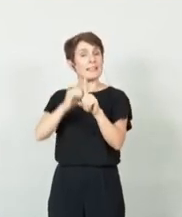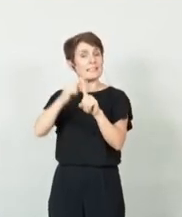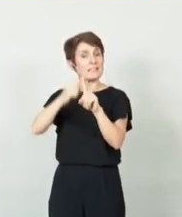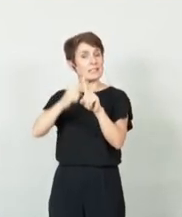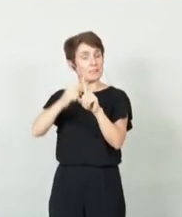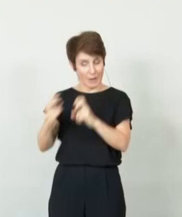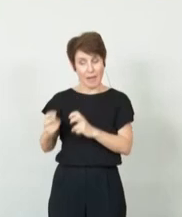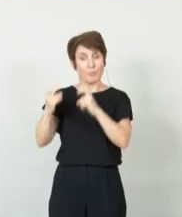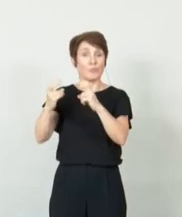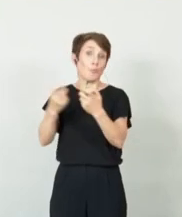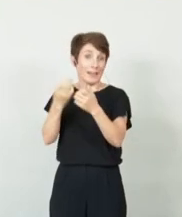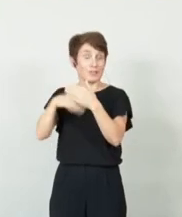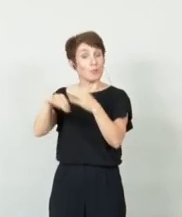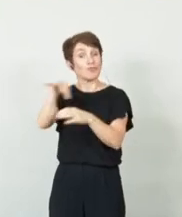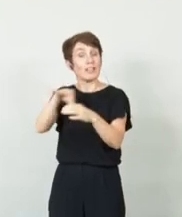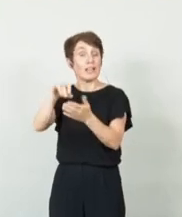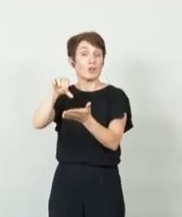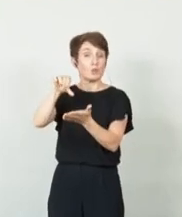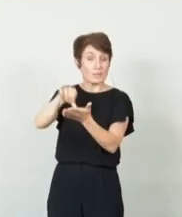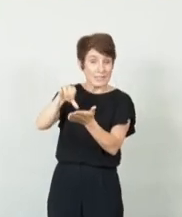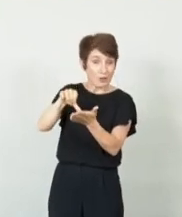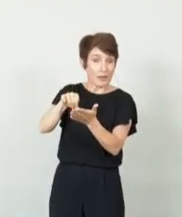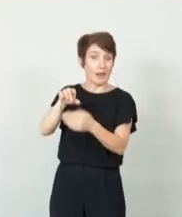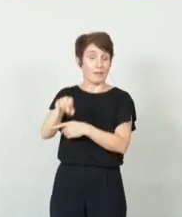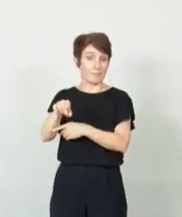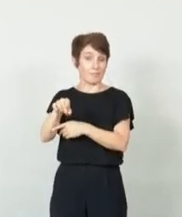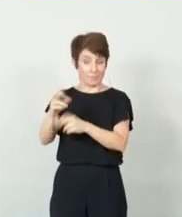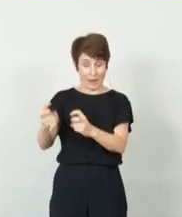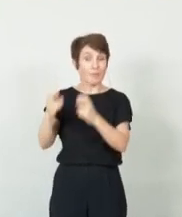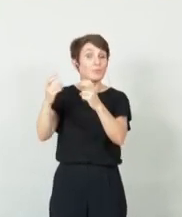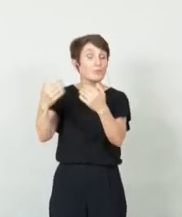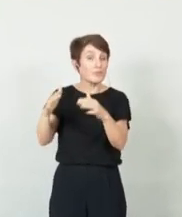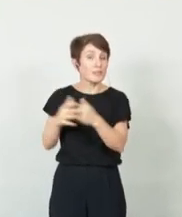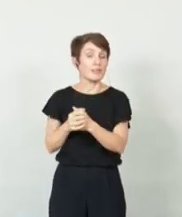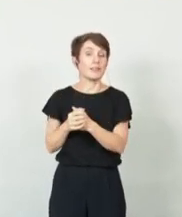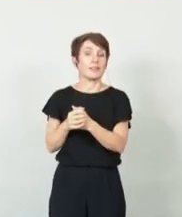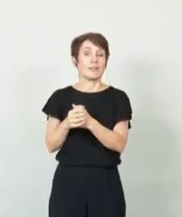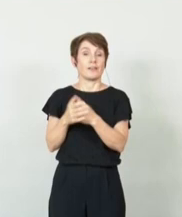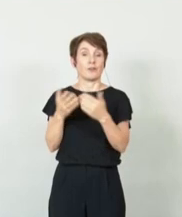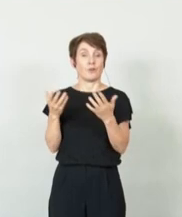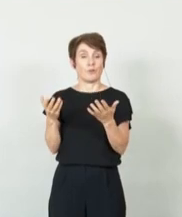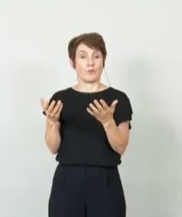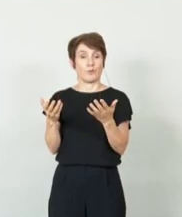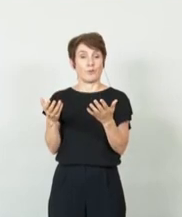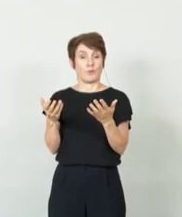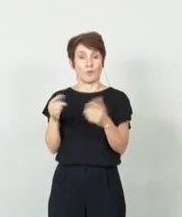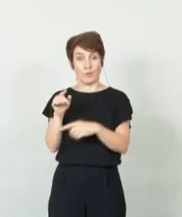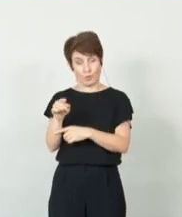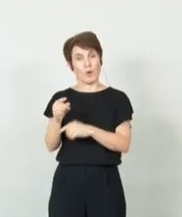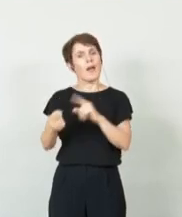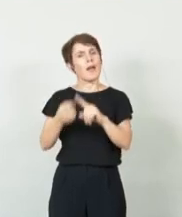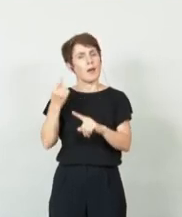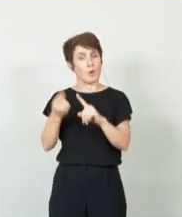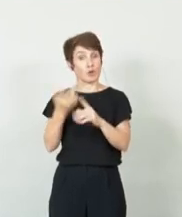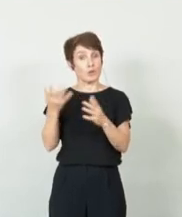chiffres beaucoup plus réduits que ceux que je viens d'évoquer pour le budget principal et ce qui donc est important c'est